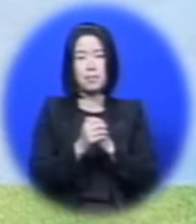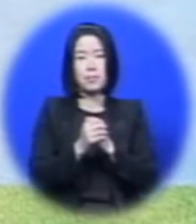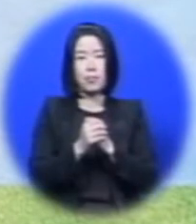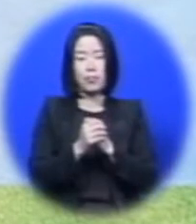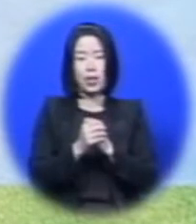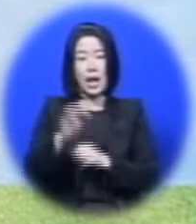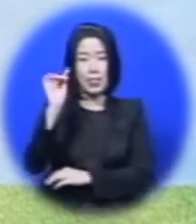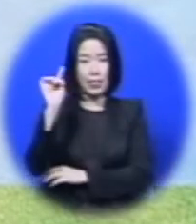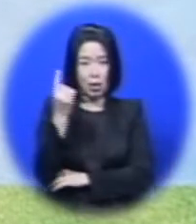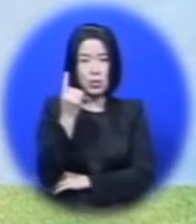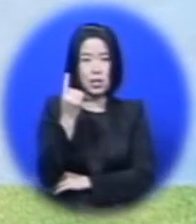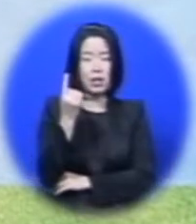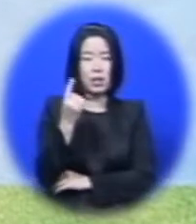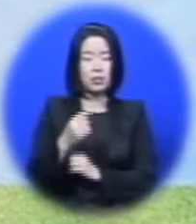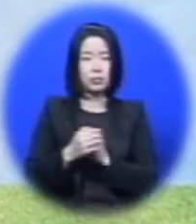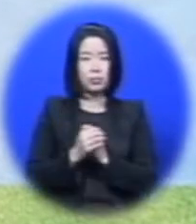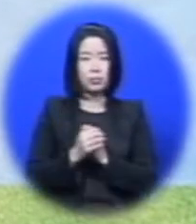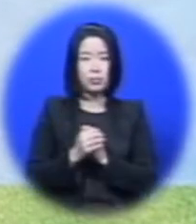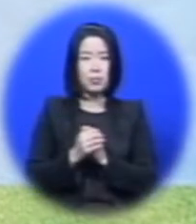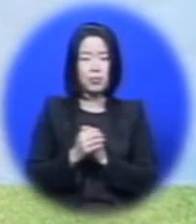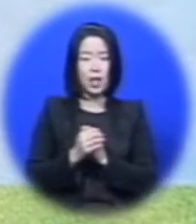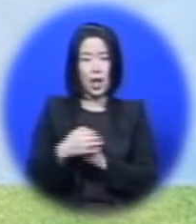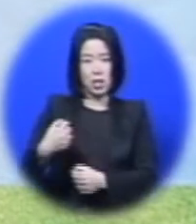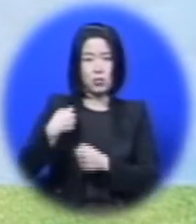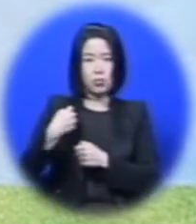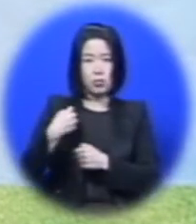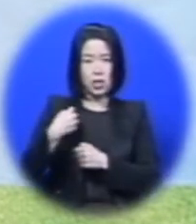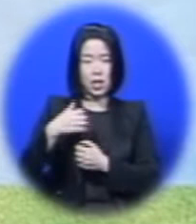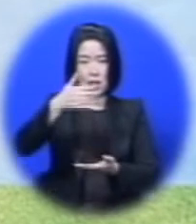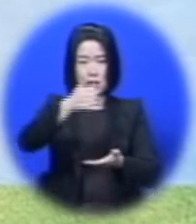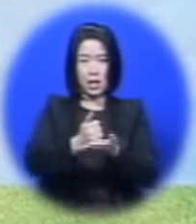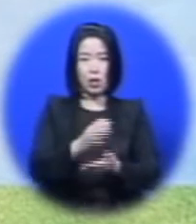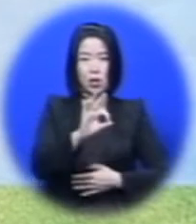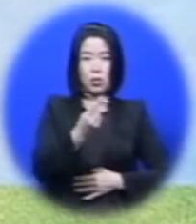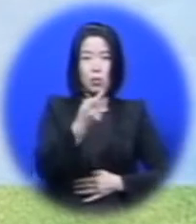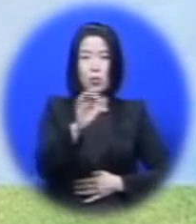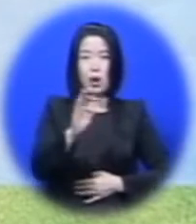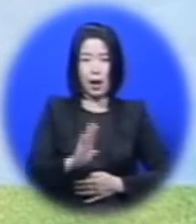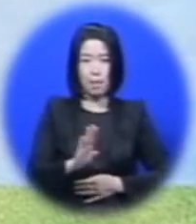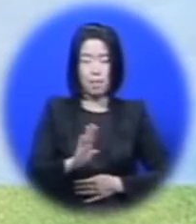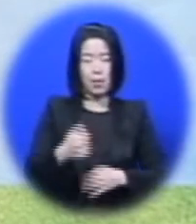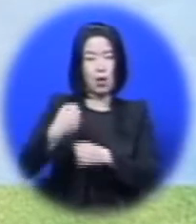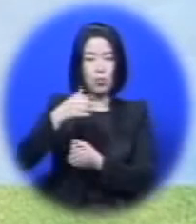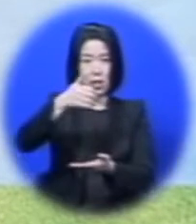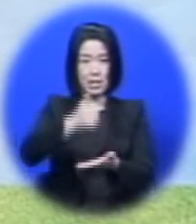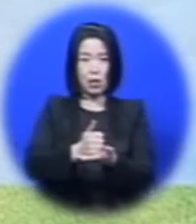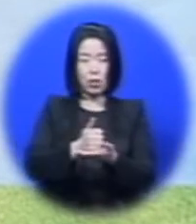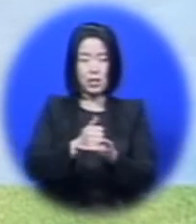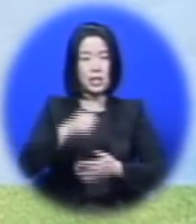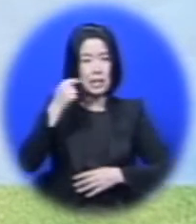그 다윗의 그 군대 장관이었죠. 요압이라고 하는 군대 장관이